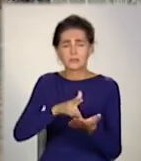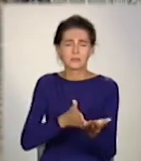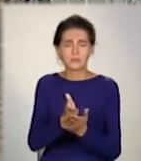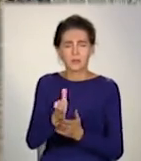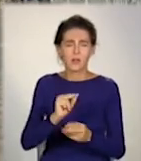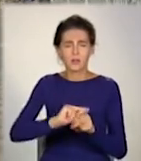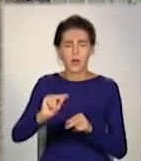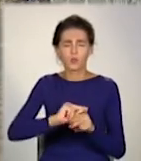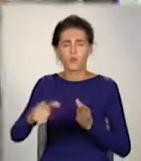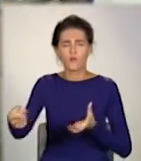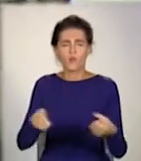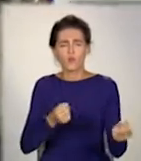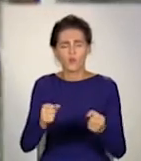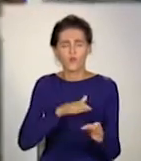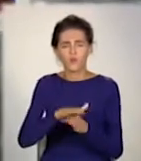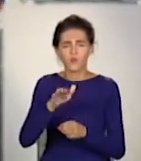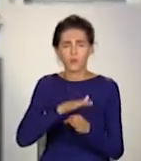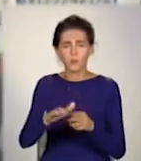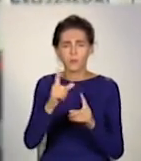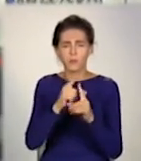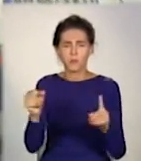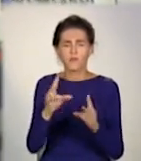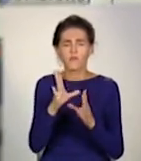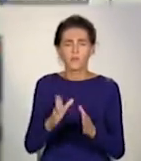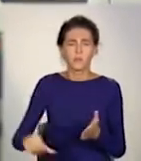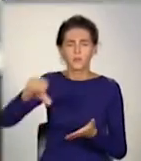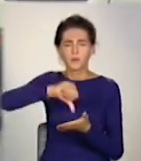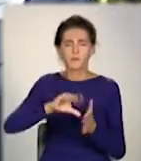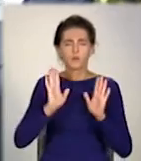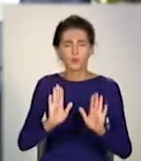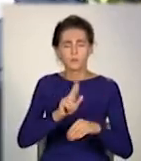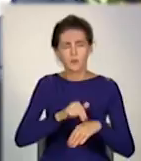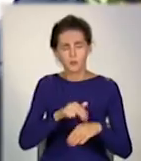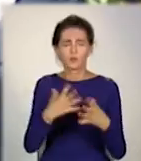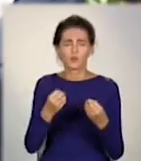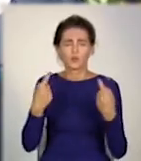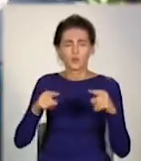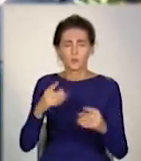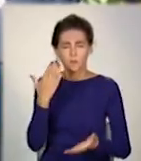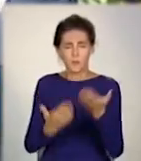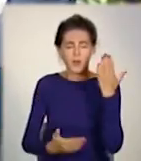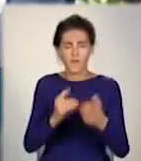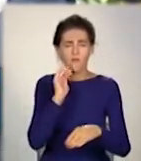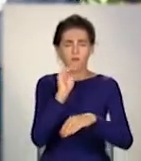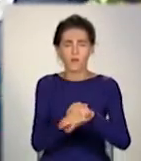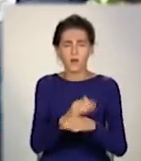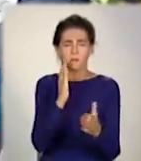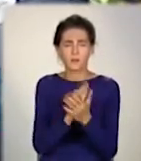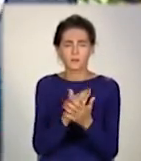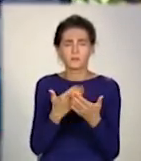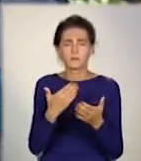навчити водіїв дотримуватися правил не тільки у присутності правоохоронців. Якщо бачать або